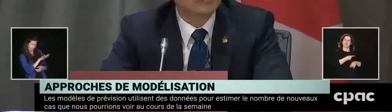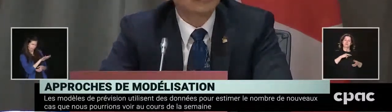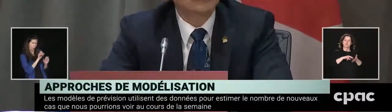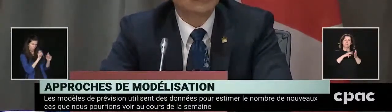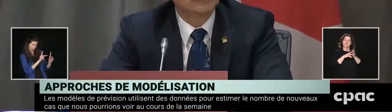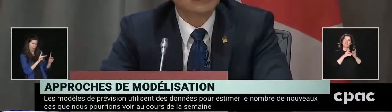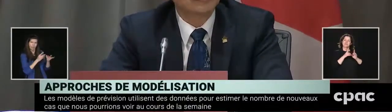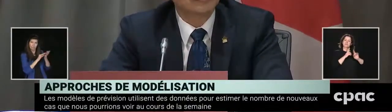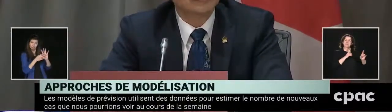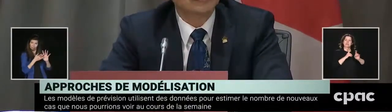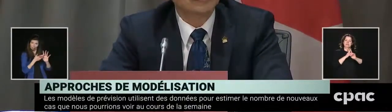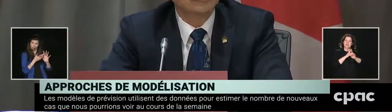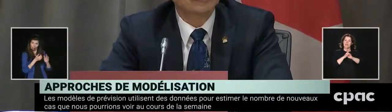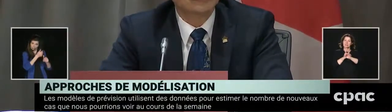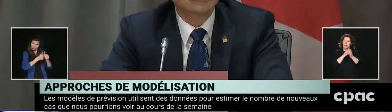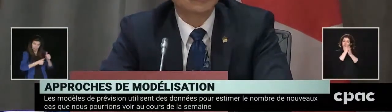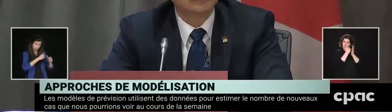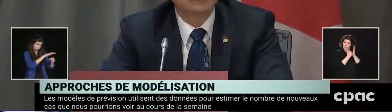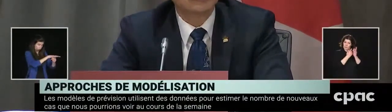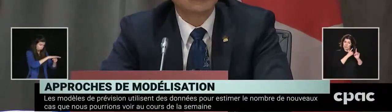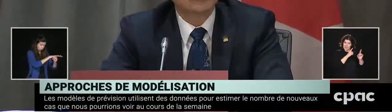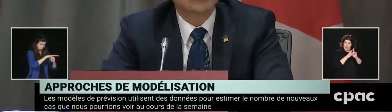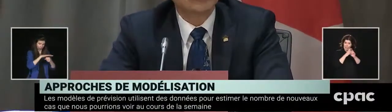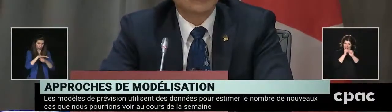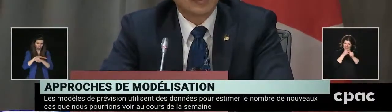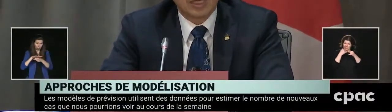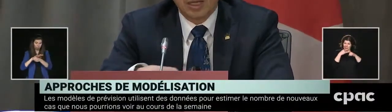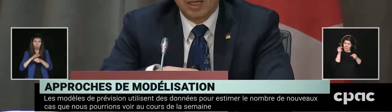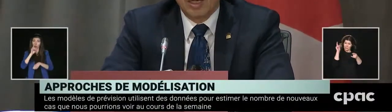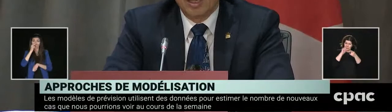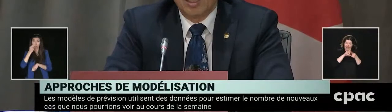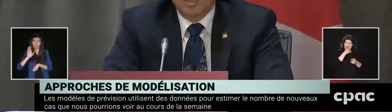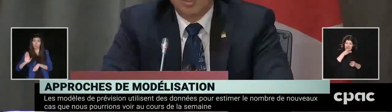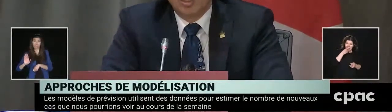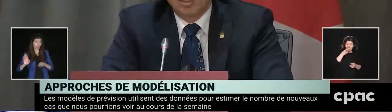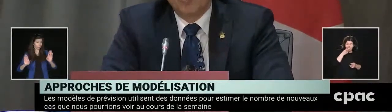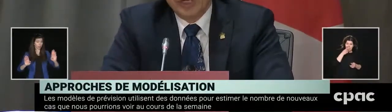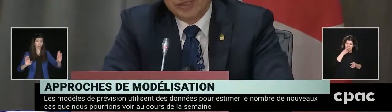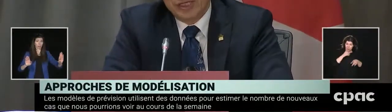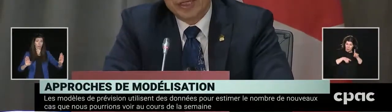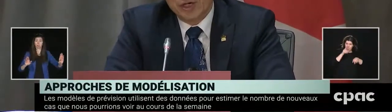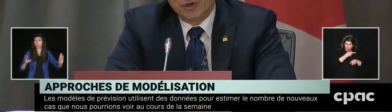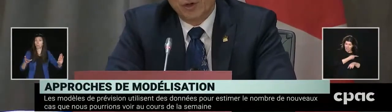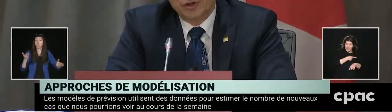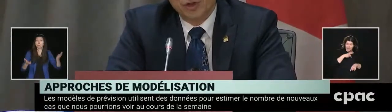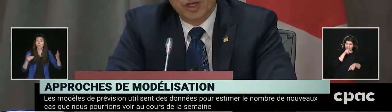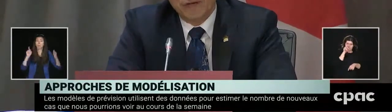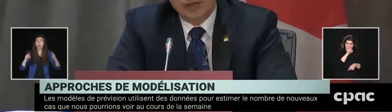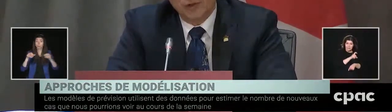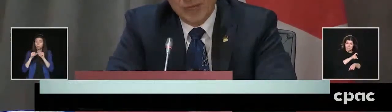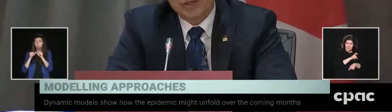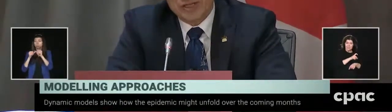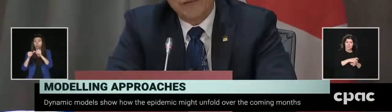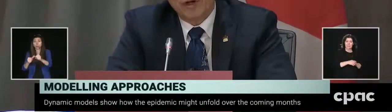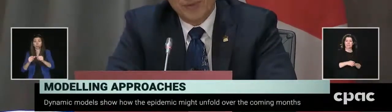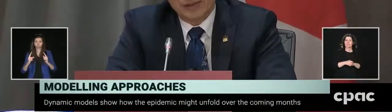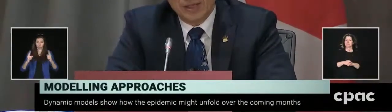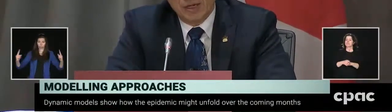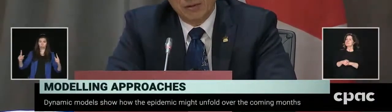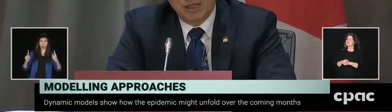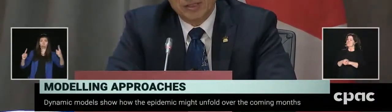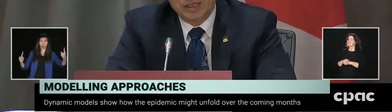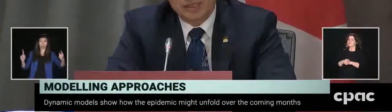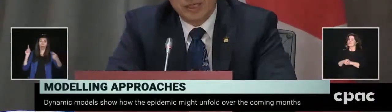physique continuent jusqu'au mois de décembre. Oui, c'est on continue avec nos meilleurs